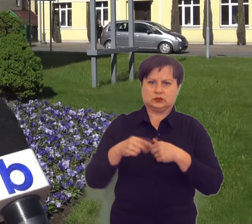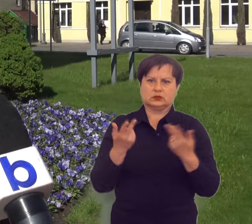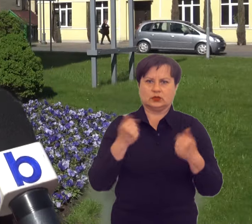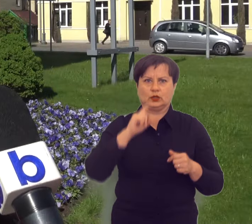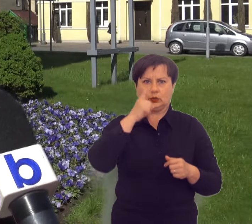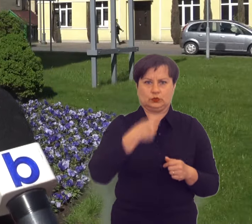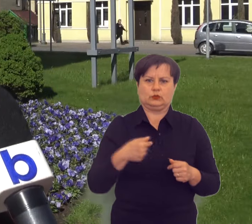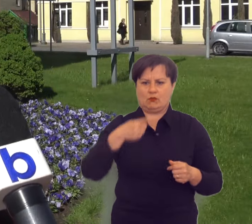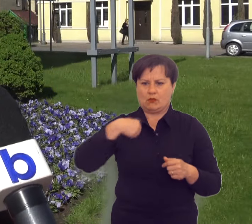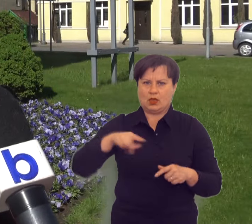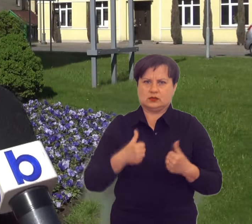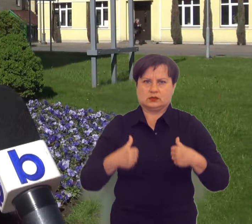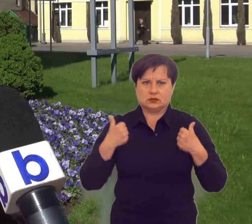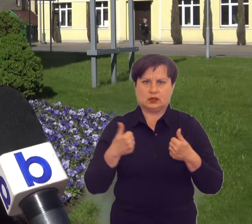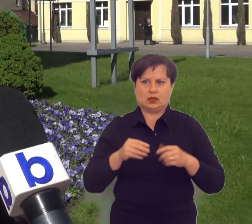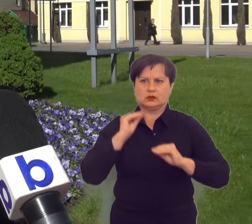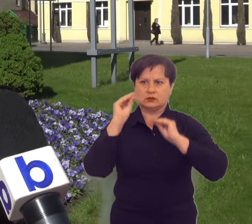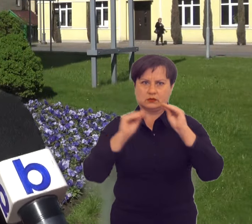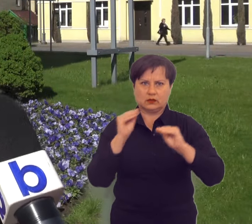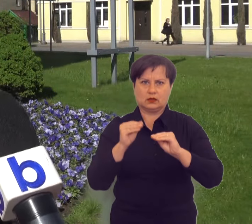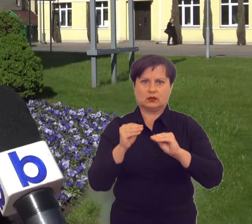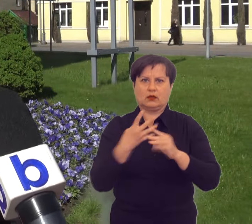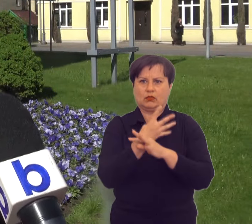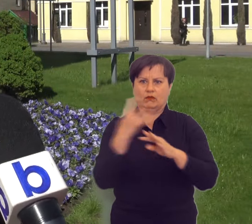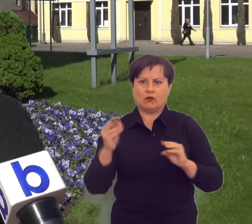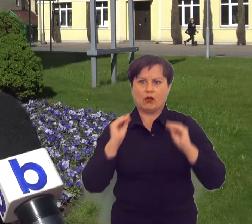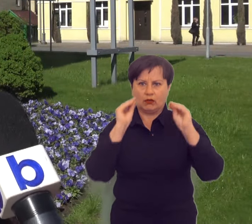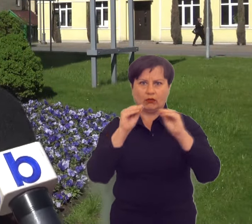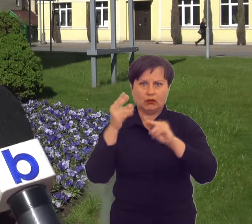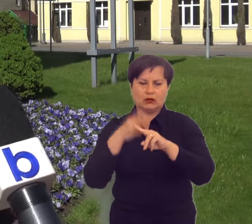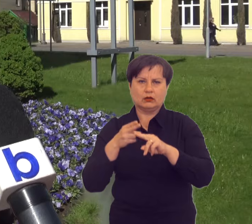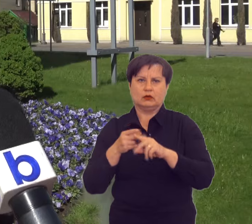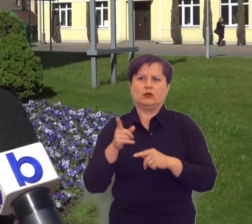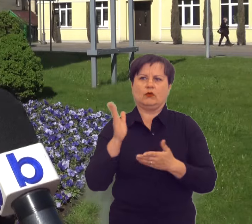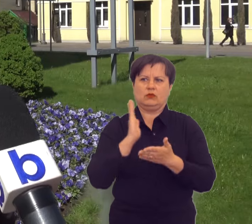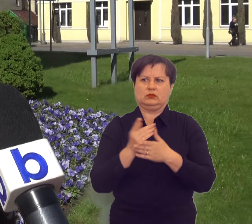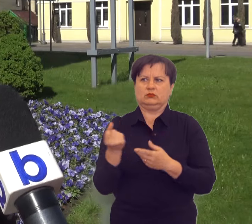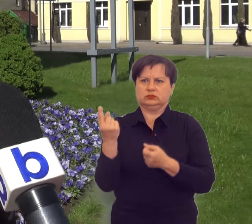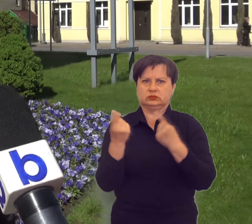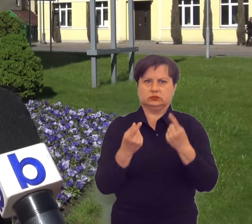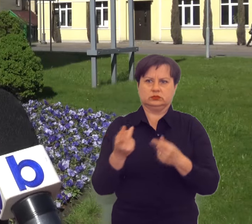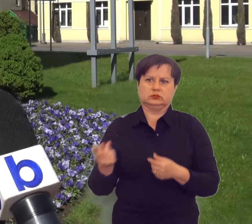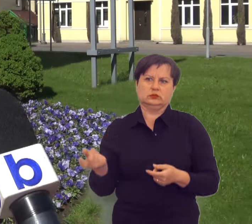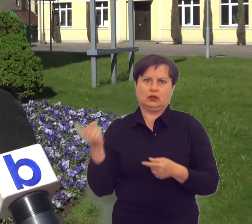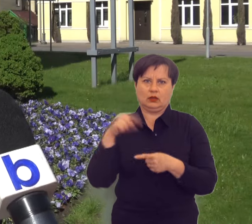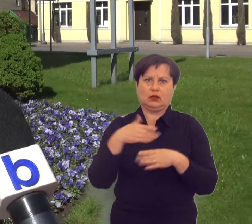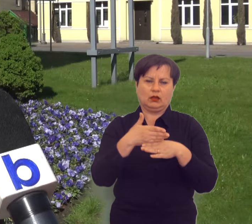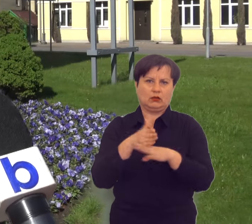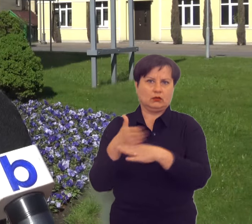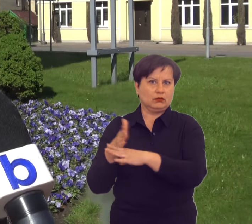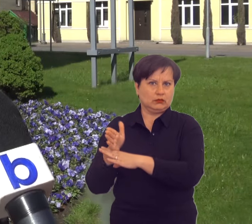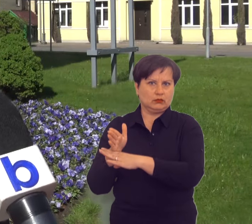yra. Kai mes tvarkom, dedam segmentus, o vis dėlto yra, vat, kas juos suniokoja ir tada apskritai